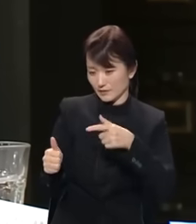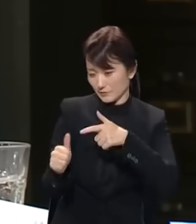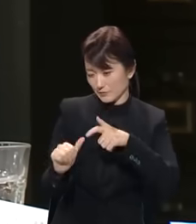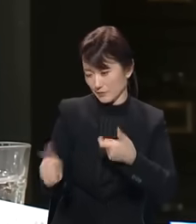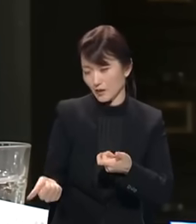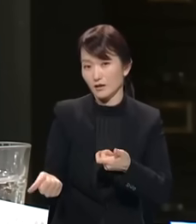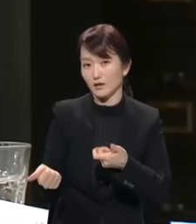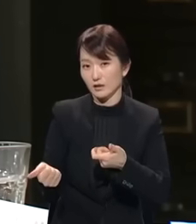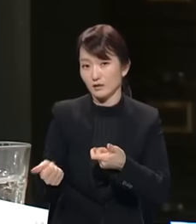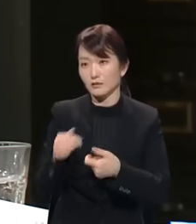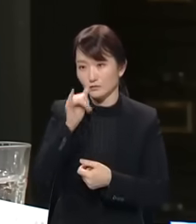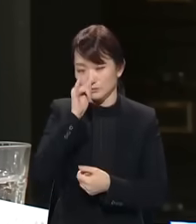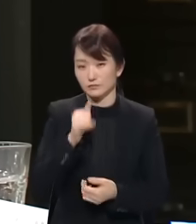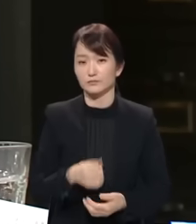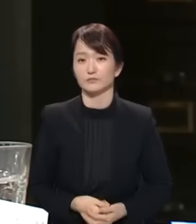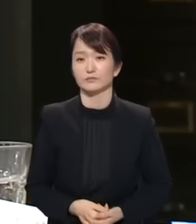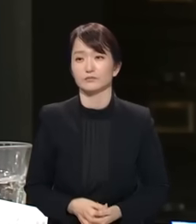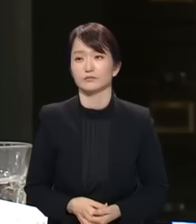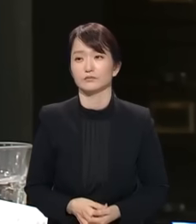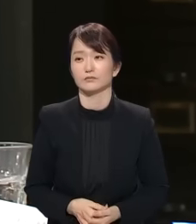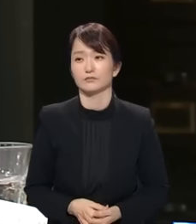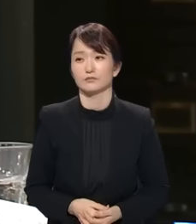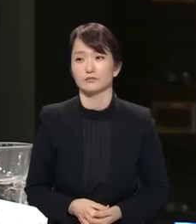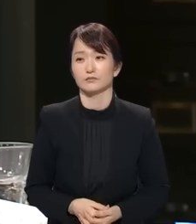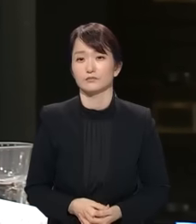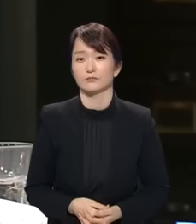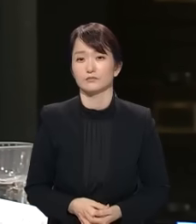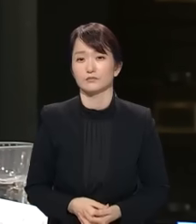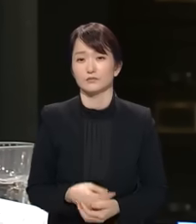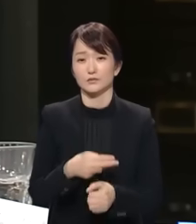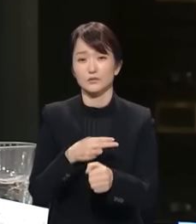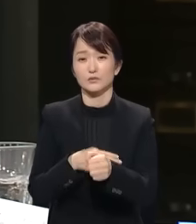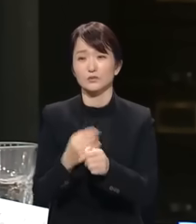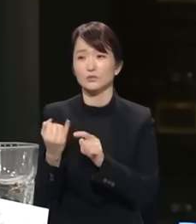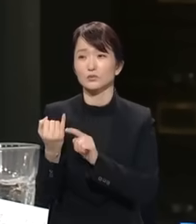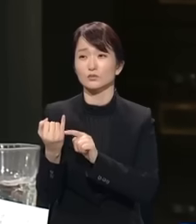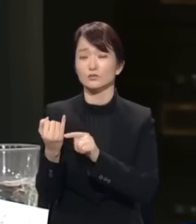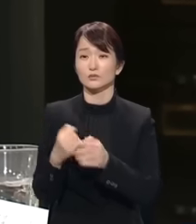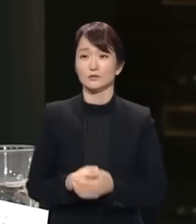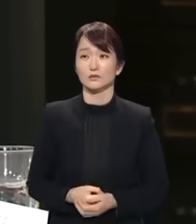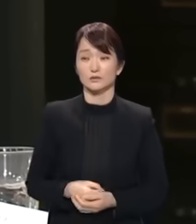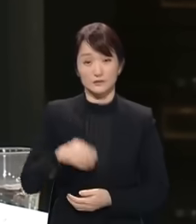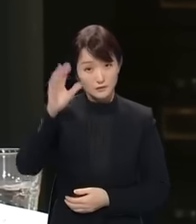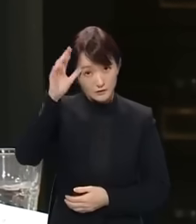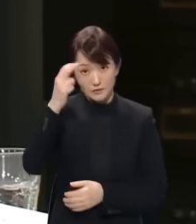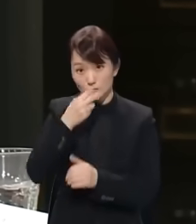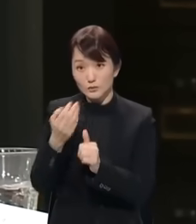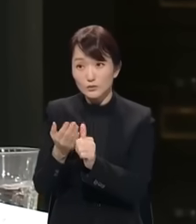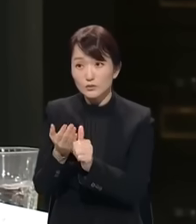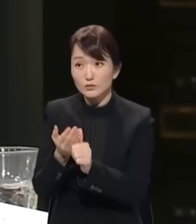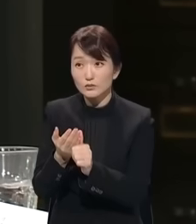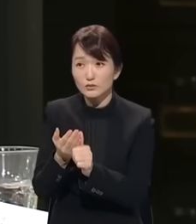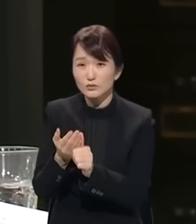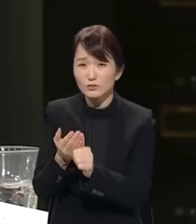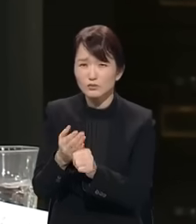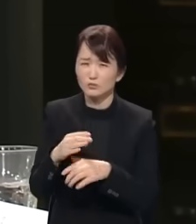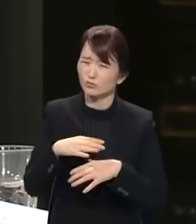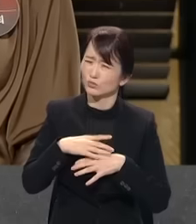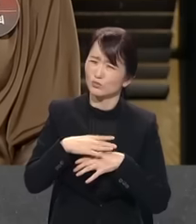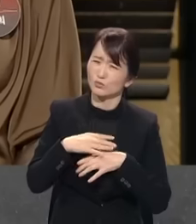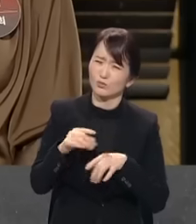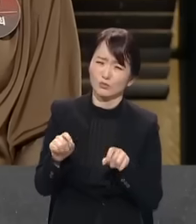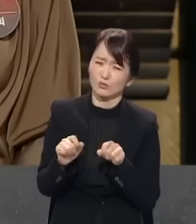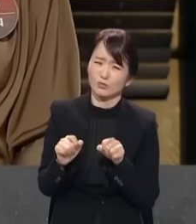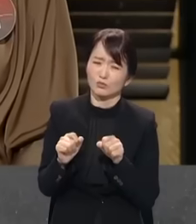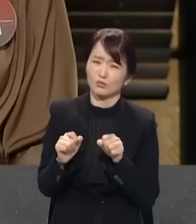또 뭐 정하고 있다고 합니다. 아, 교수님 좀 너무 네. 진짜 교수님도 반려견을 키우시지만 네. 너무 살벌하네요, 이거.